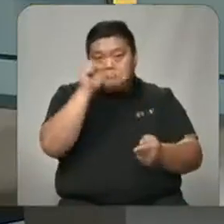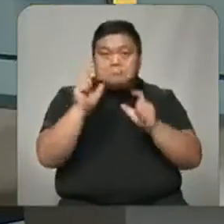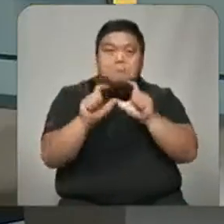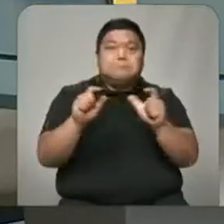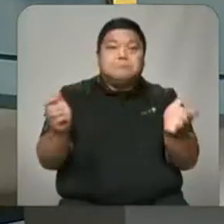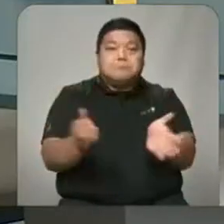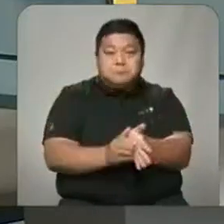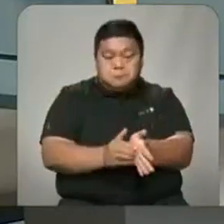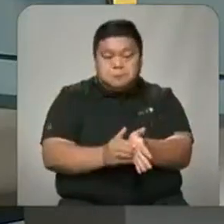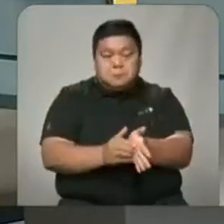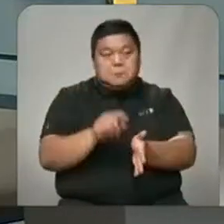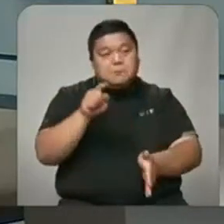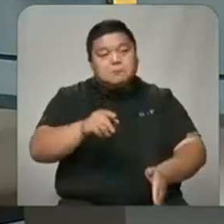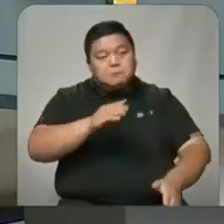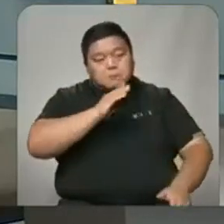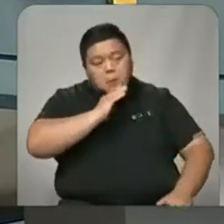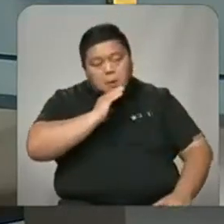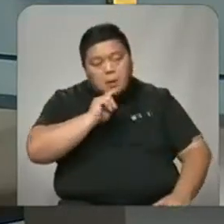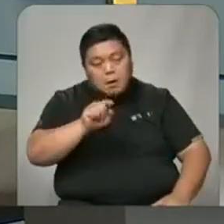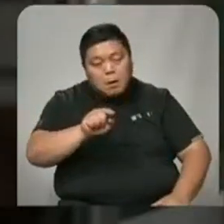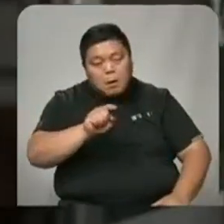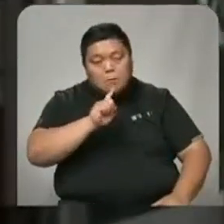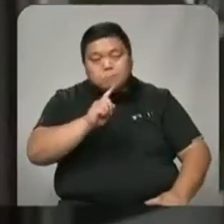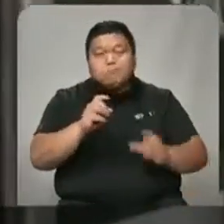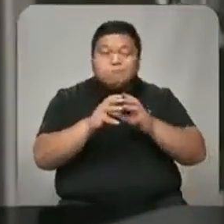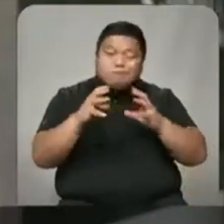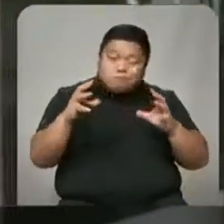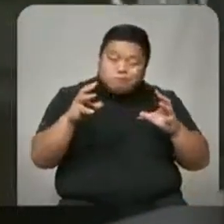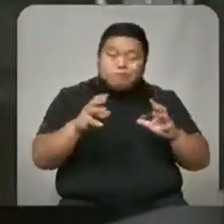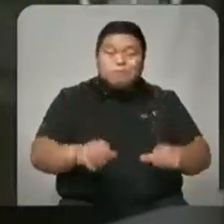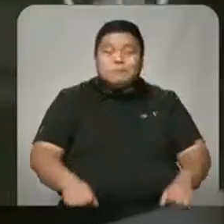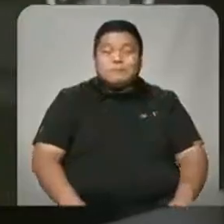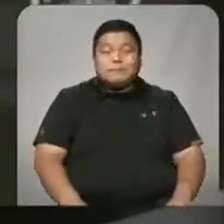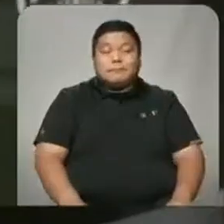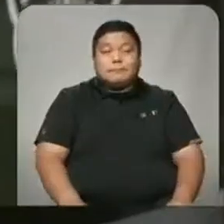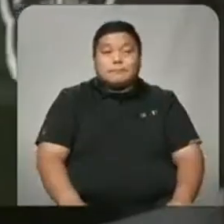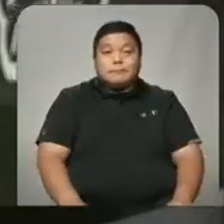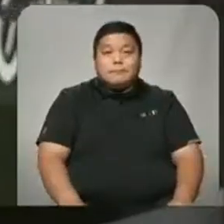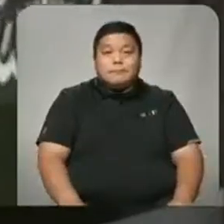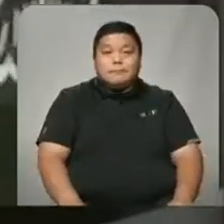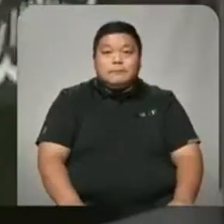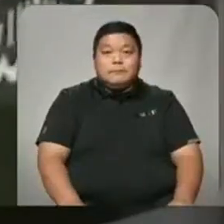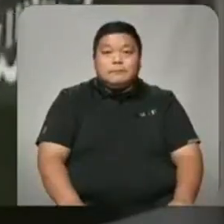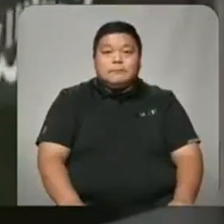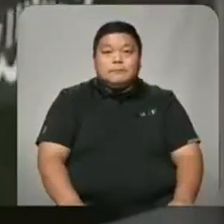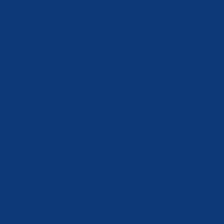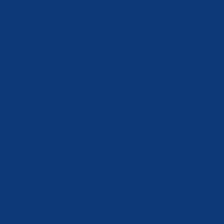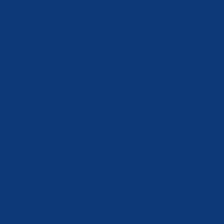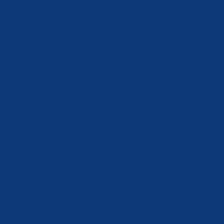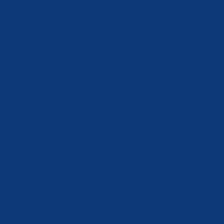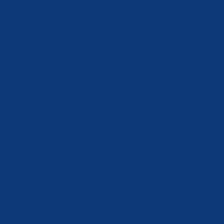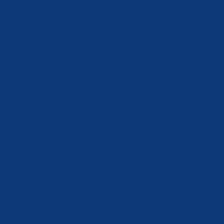의결하면서 적정성 논란은 당분간 계속될 전망입니다 KBS 뉴스 노정입니다